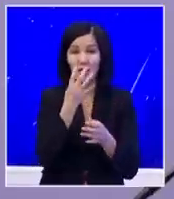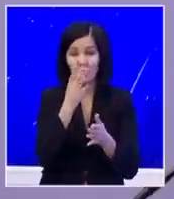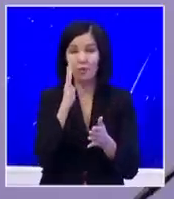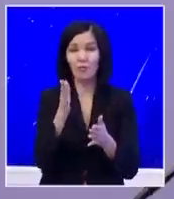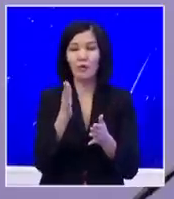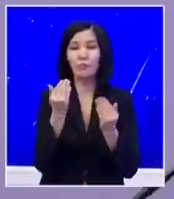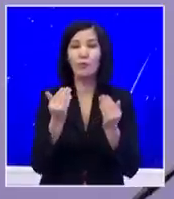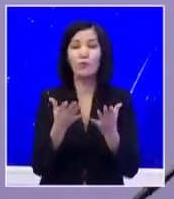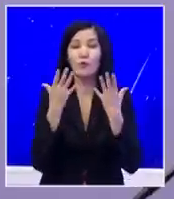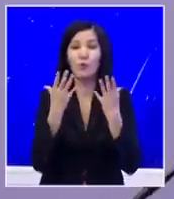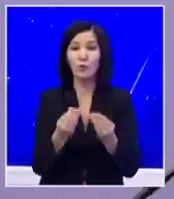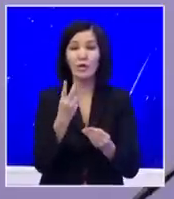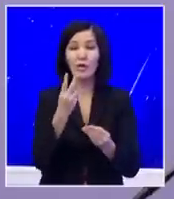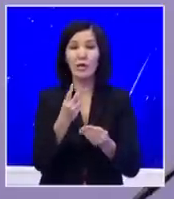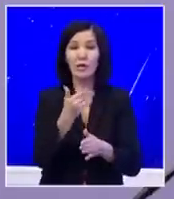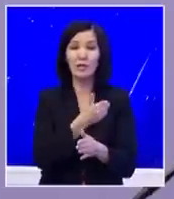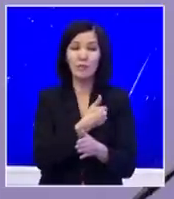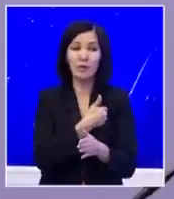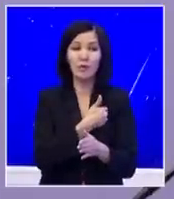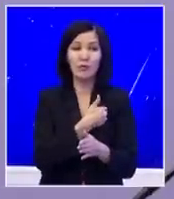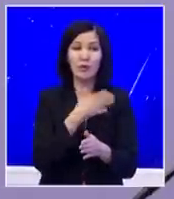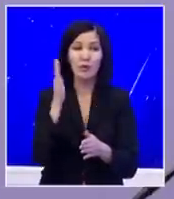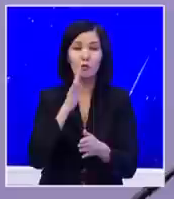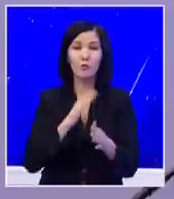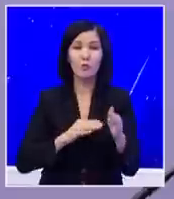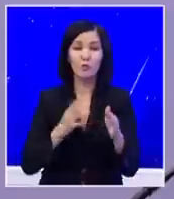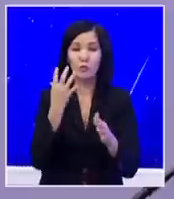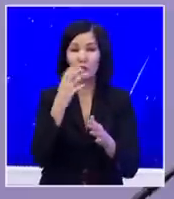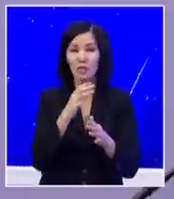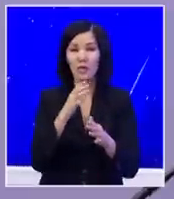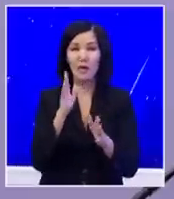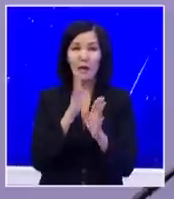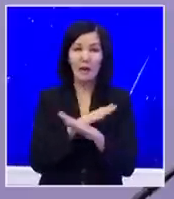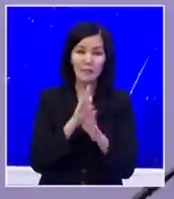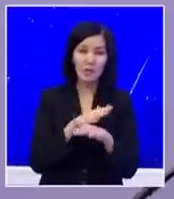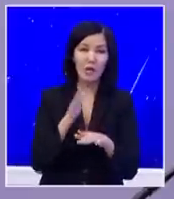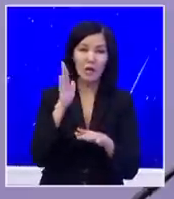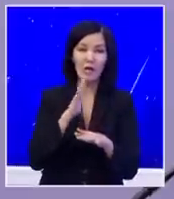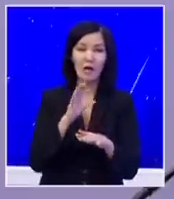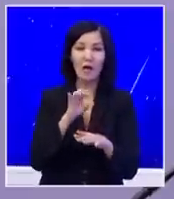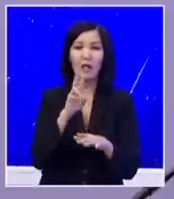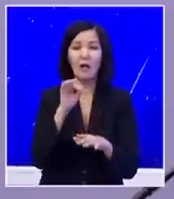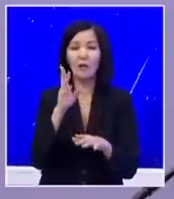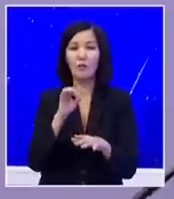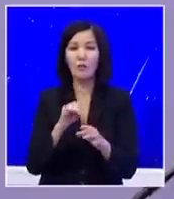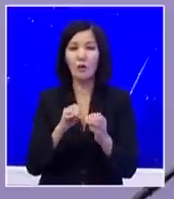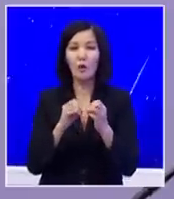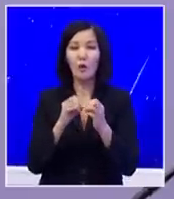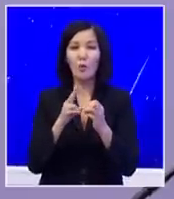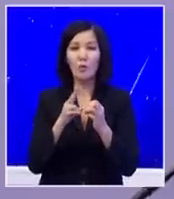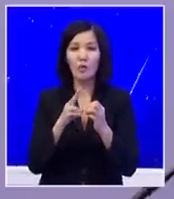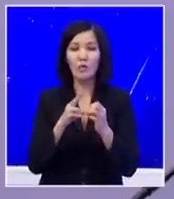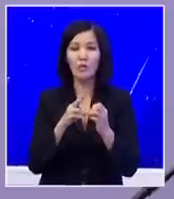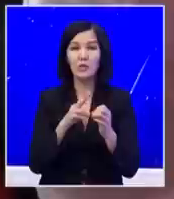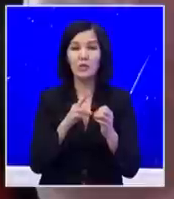Бүгінгі екпінің температурасы суды жылыта. Капчегай, мына нені Алакөл жағын сол 12-ден ашамыз ба деп